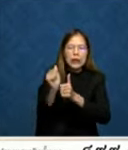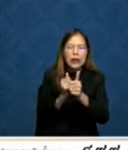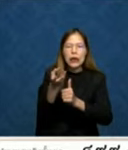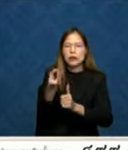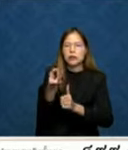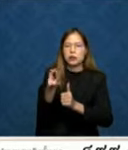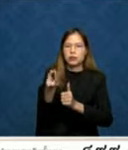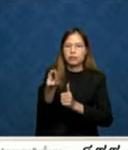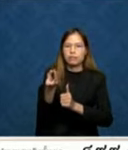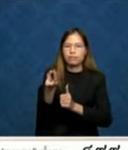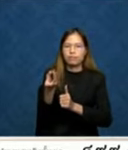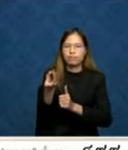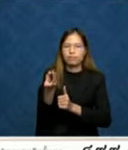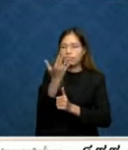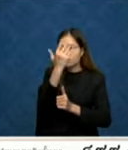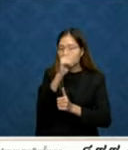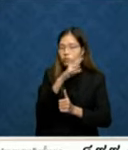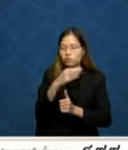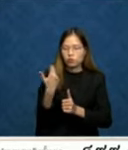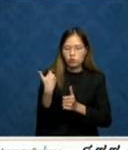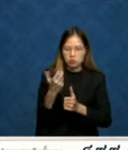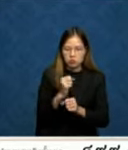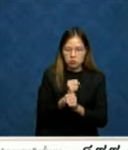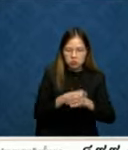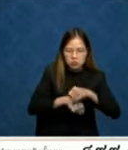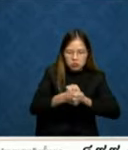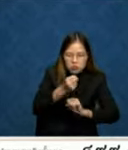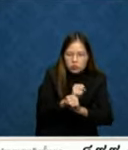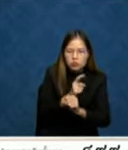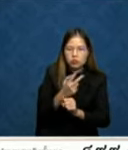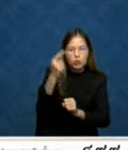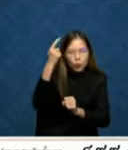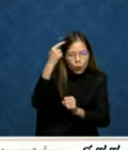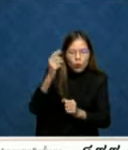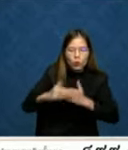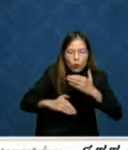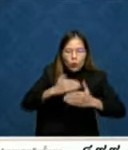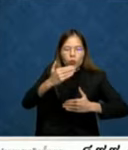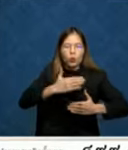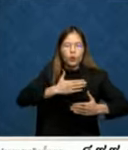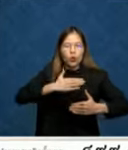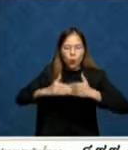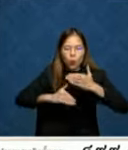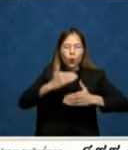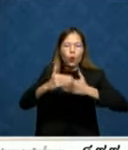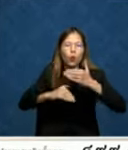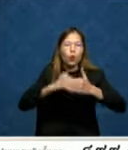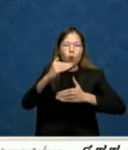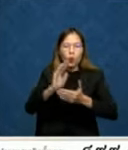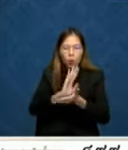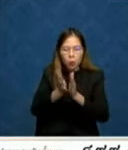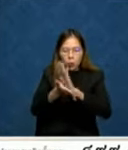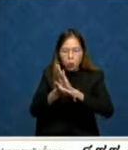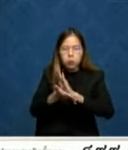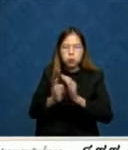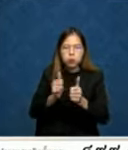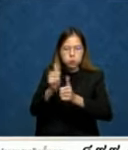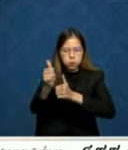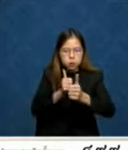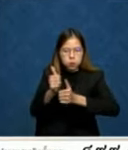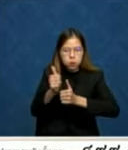ไปเพราะเมื่อผู้ผลิตรู้ว่าต้องเผชิญกับการแข่งขันในตลาดก็ต้องพัฒนาตัวเองอยู่เสมอปรับปรุงการผลิตเพื่อลดต้นทุนแข่งกับร